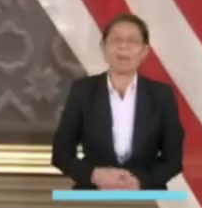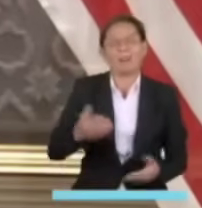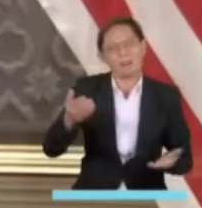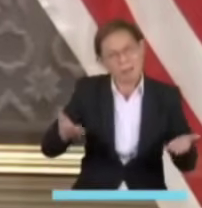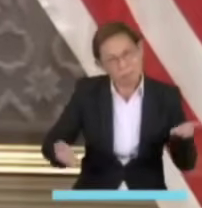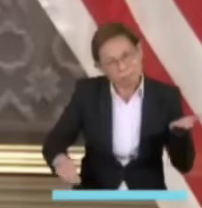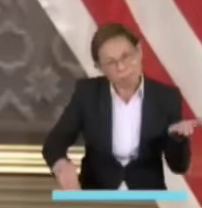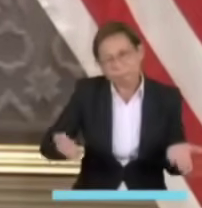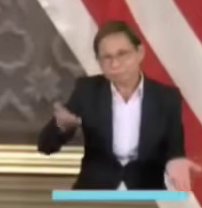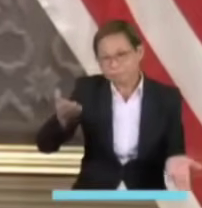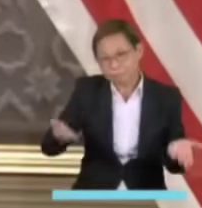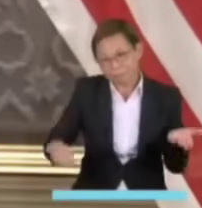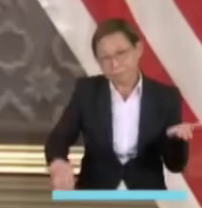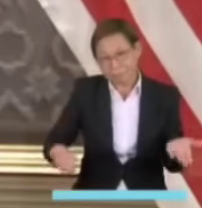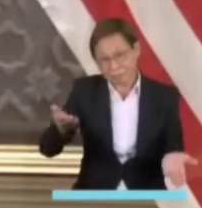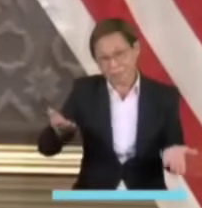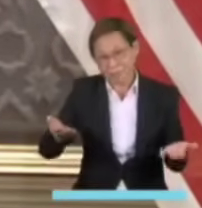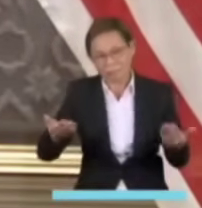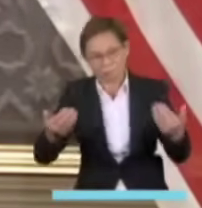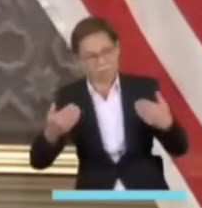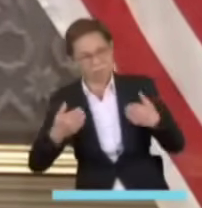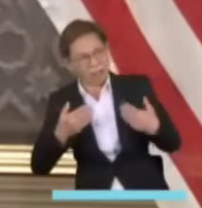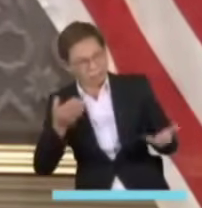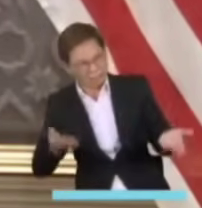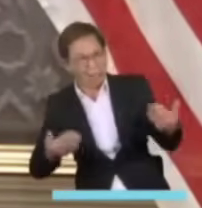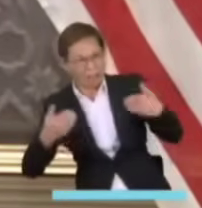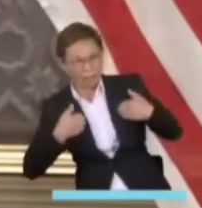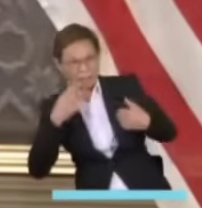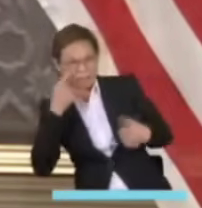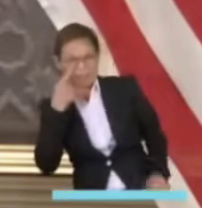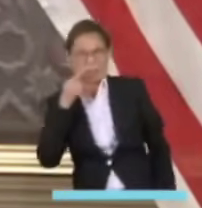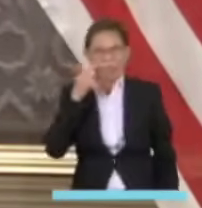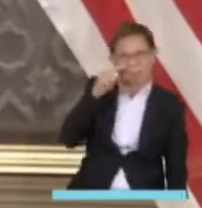Mungkin ada yang memandang remeh